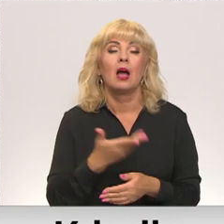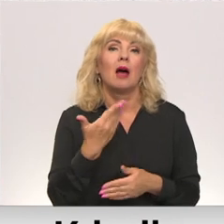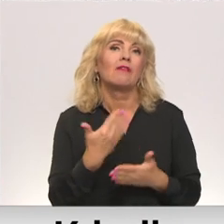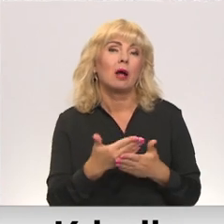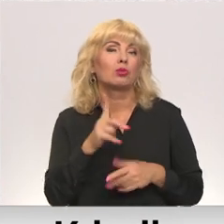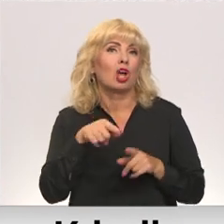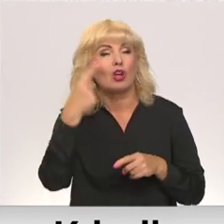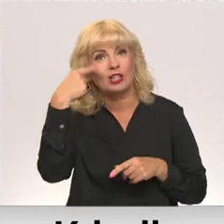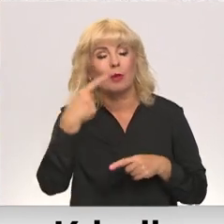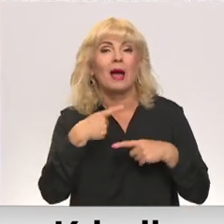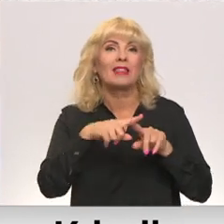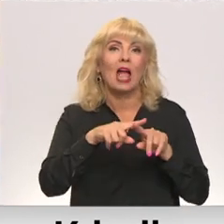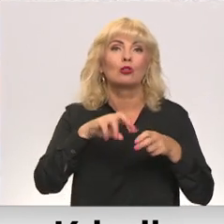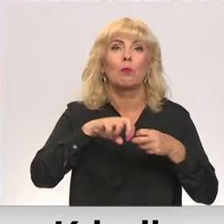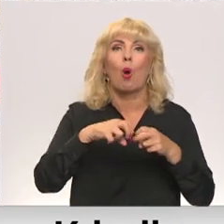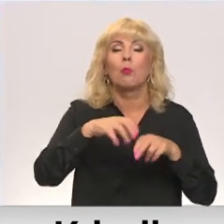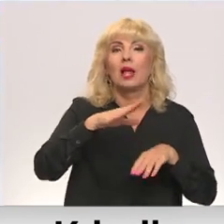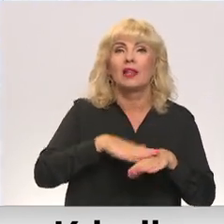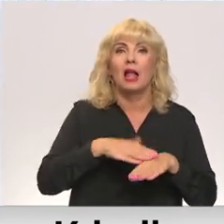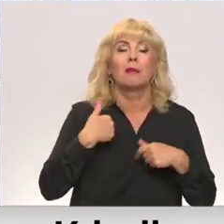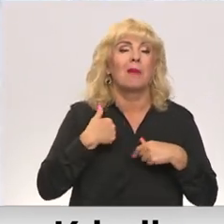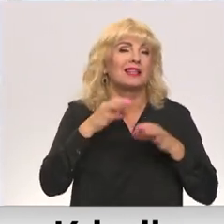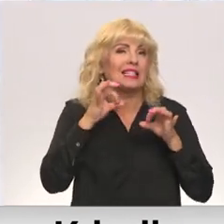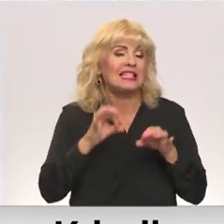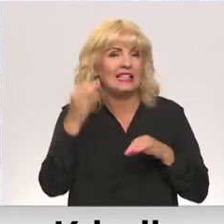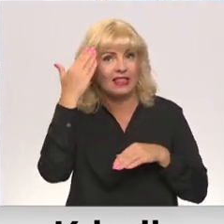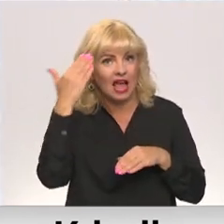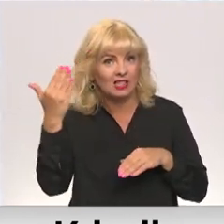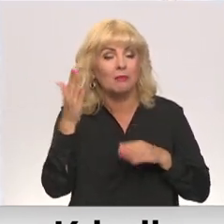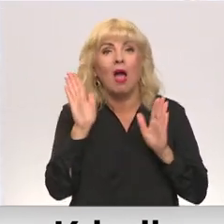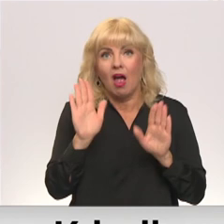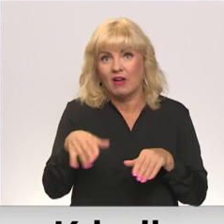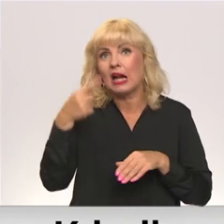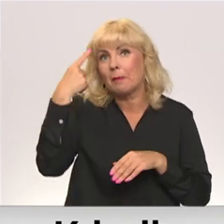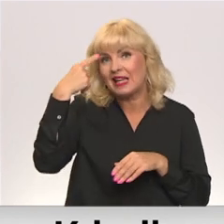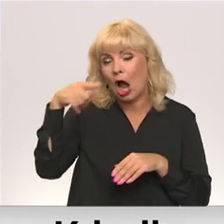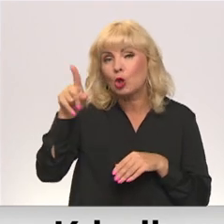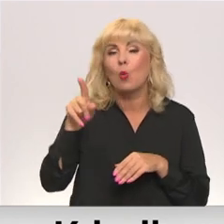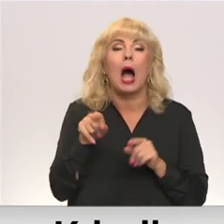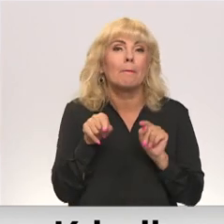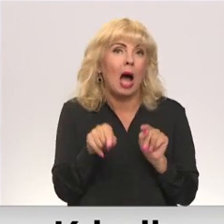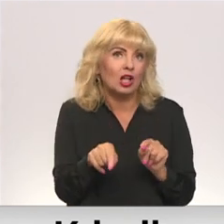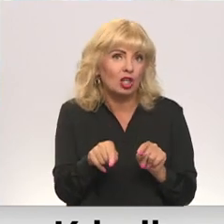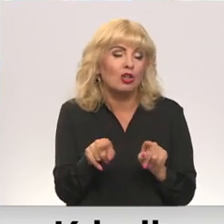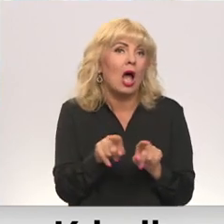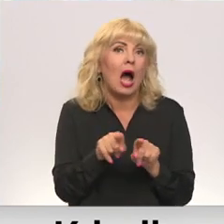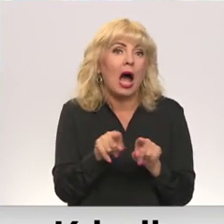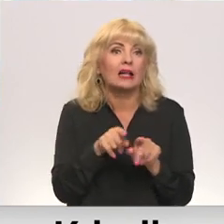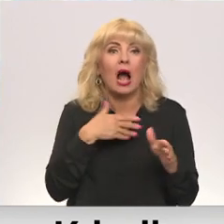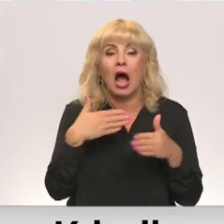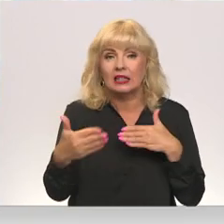tā kā mēs tur nezinām tos īstos iemeslus, bet nu, varam iedomāties, ka arī šī attiecības